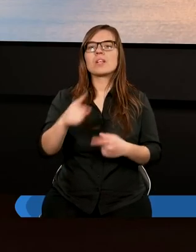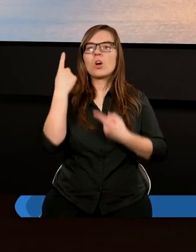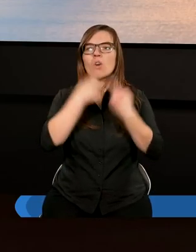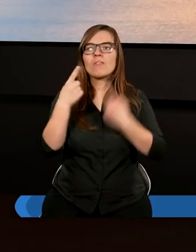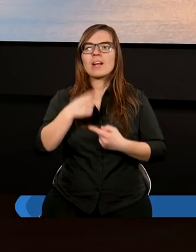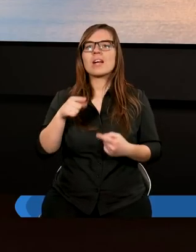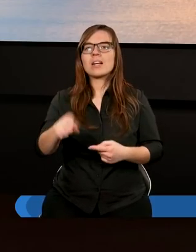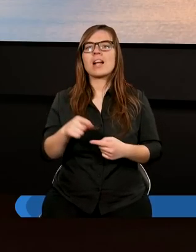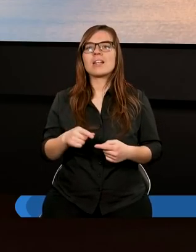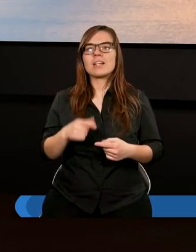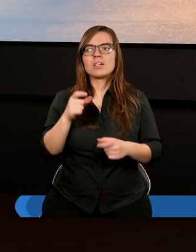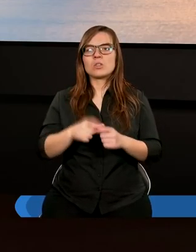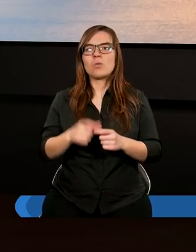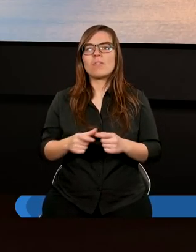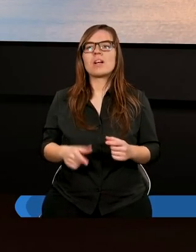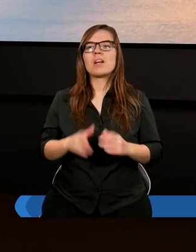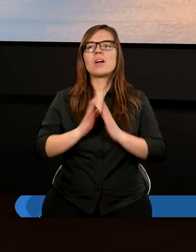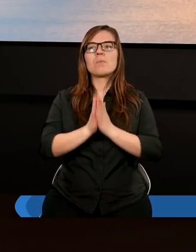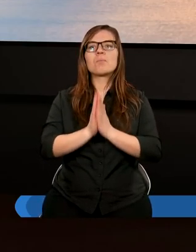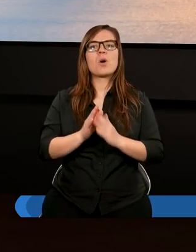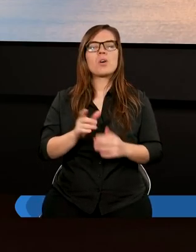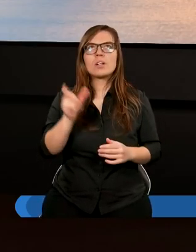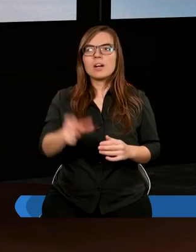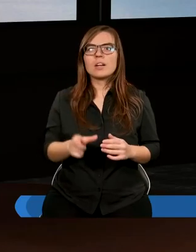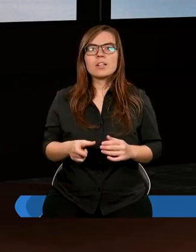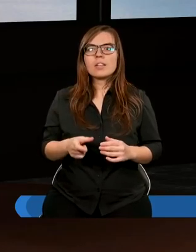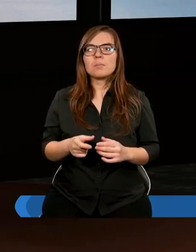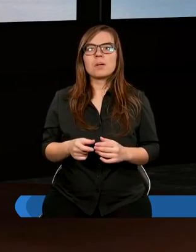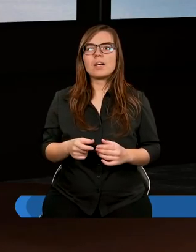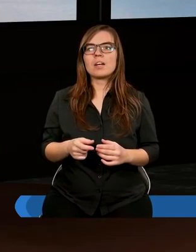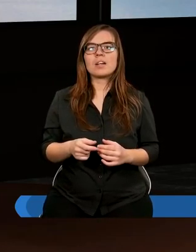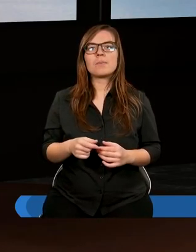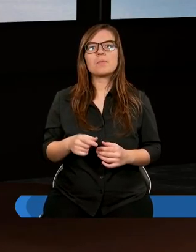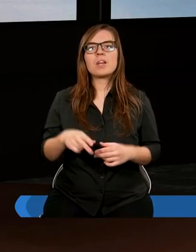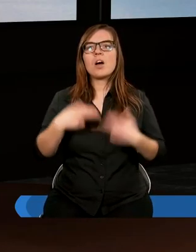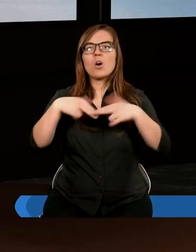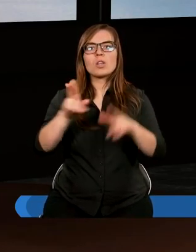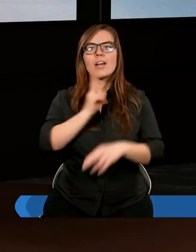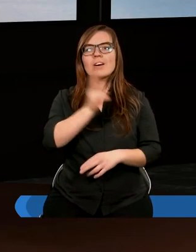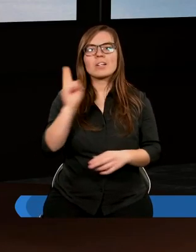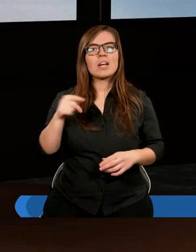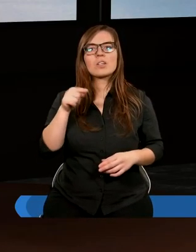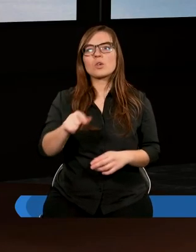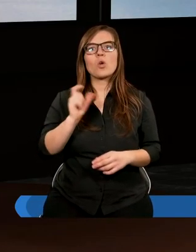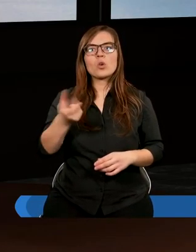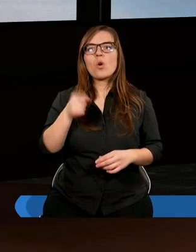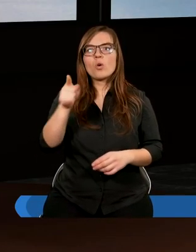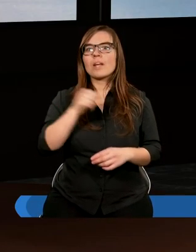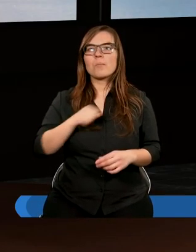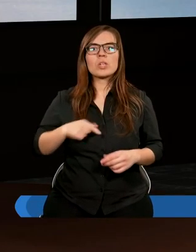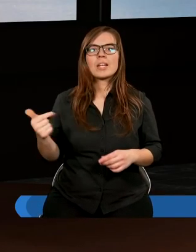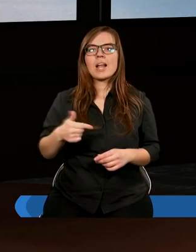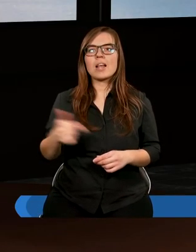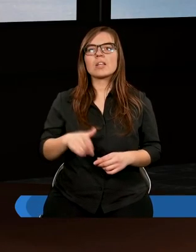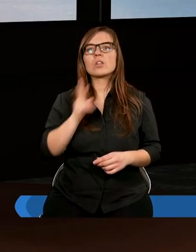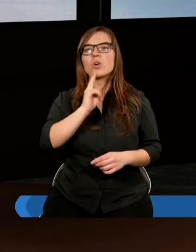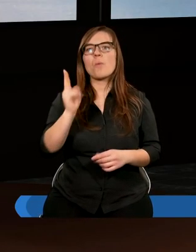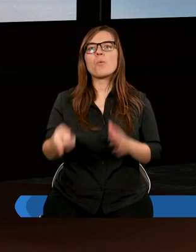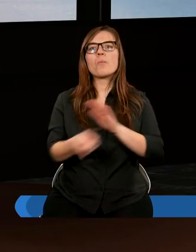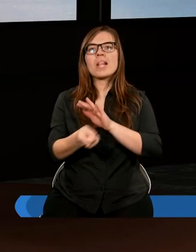rozważań nad tym zagadnieniem. Co tam apostoł Paweł nam radzi? Oddawajcie każdemu to, co mu się należy. Komu